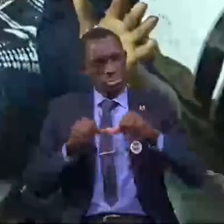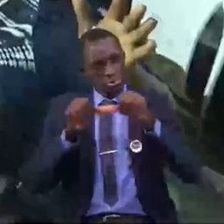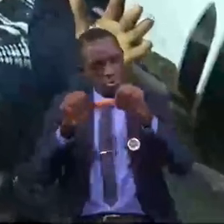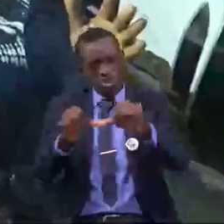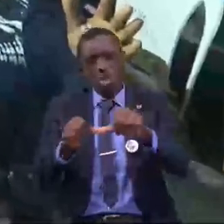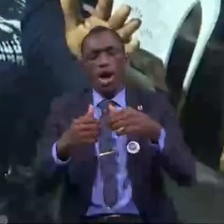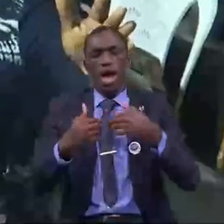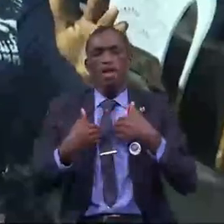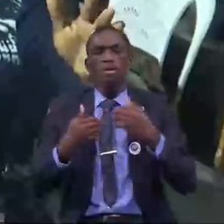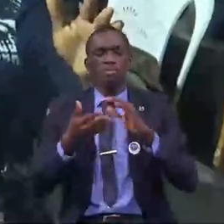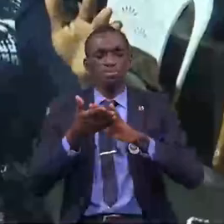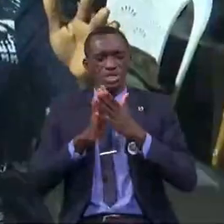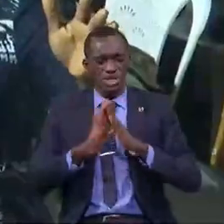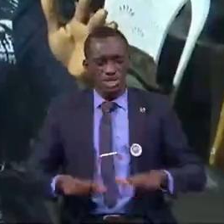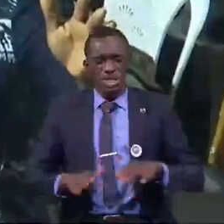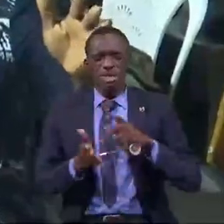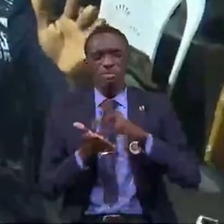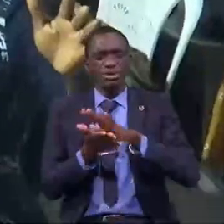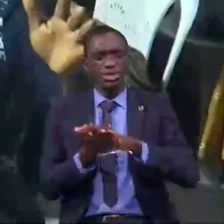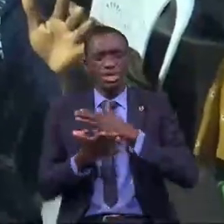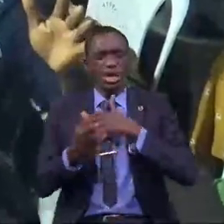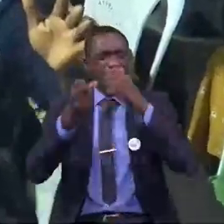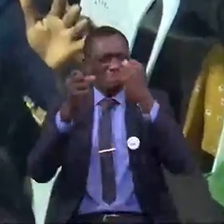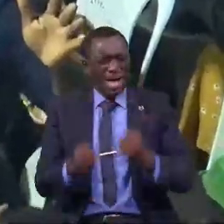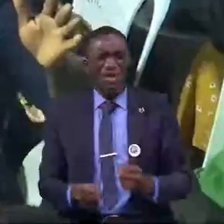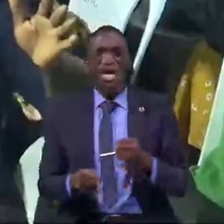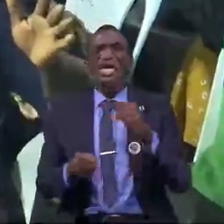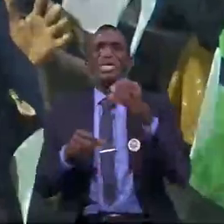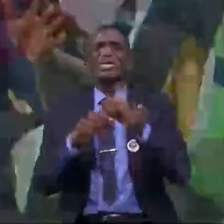Allez dans cette paix, dans cette pureté.